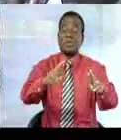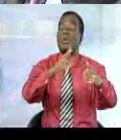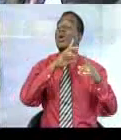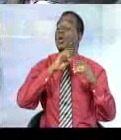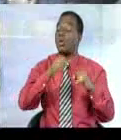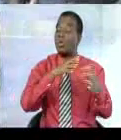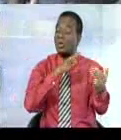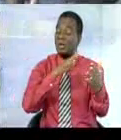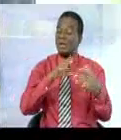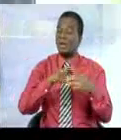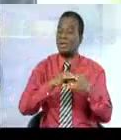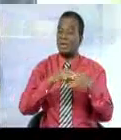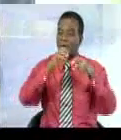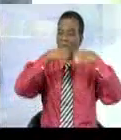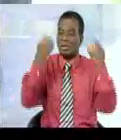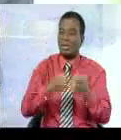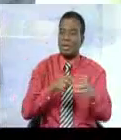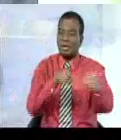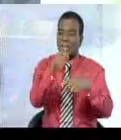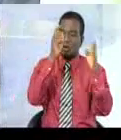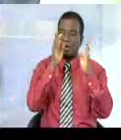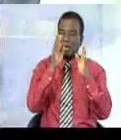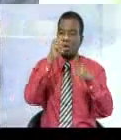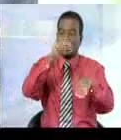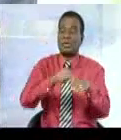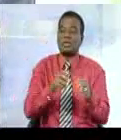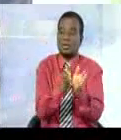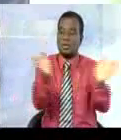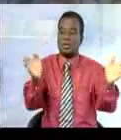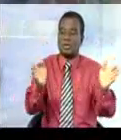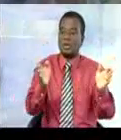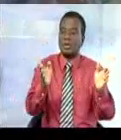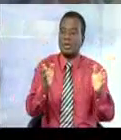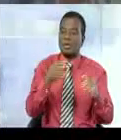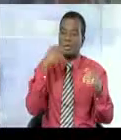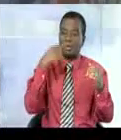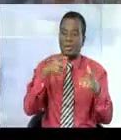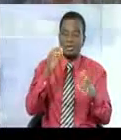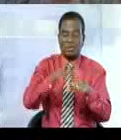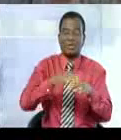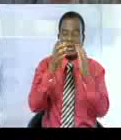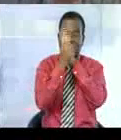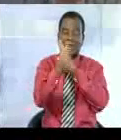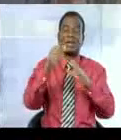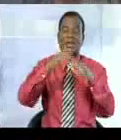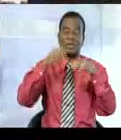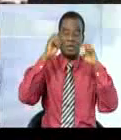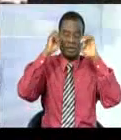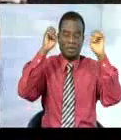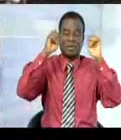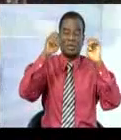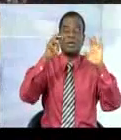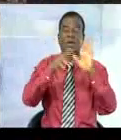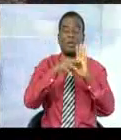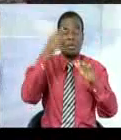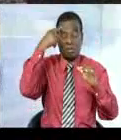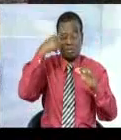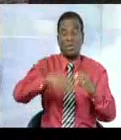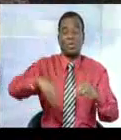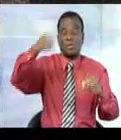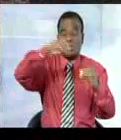besoins du marché de l'emploi. La direction générale de l'INPHB mise donc sur la qualité de l'enseignement pour accroître davantage